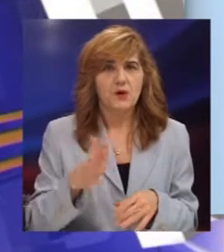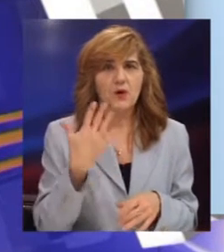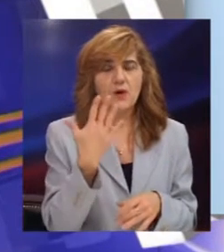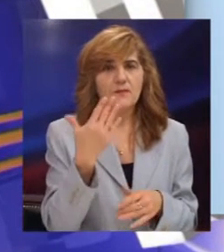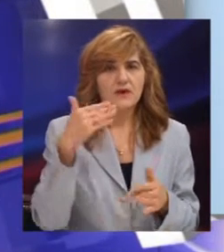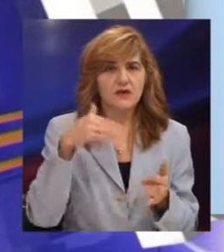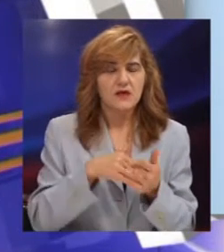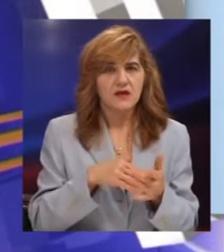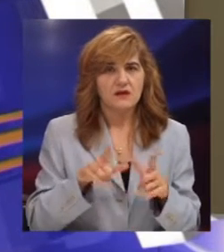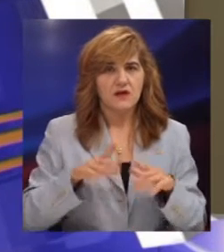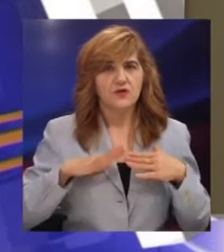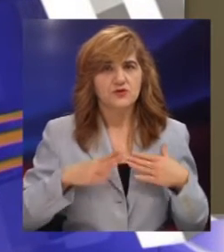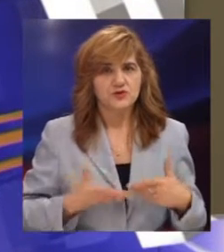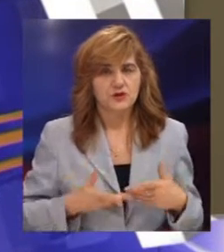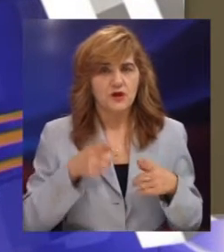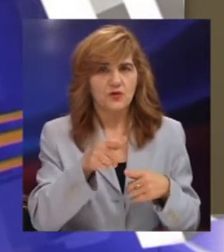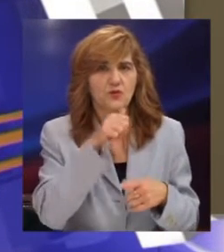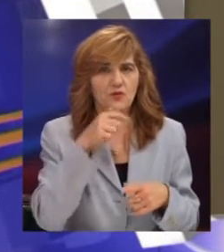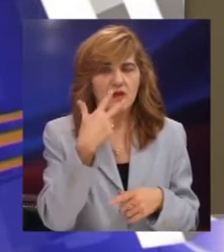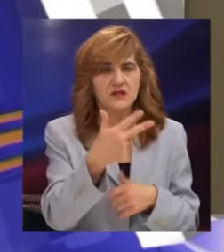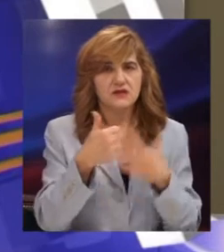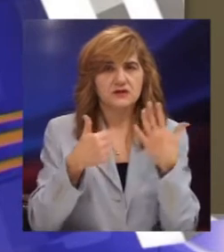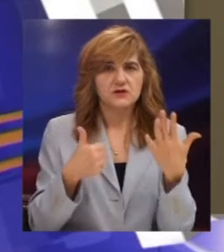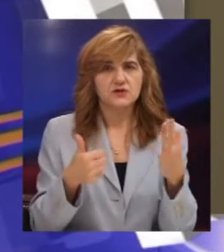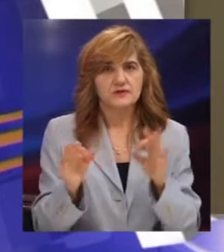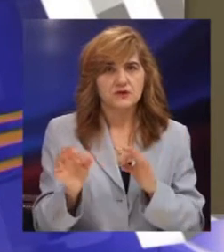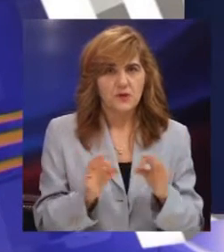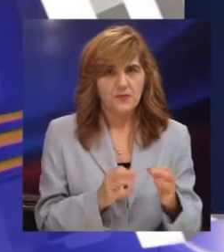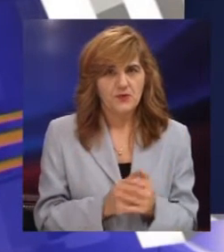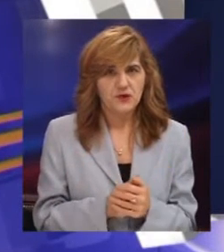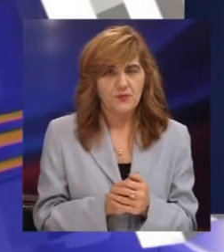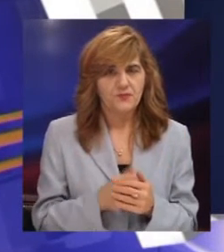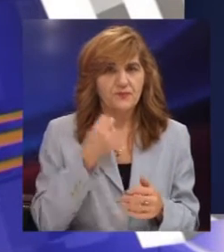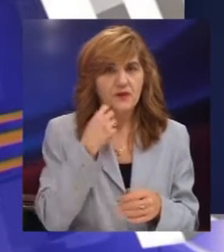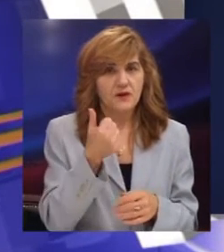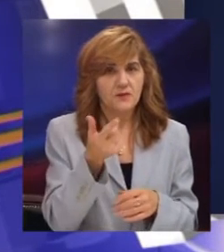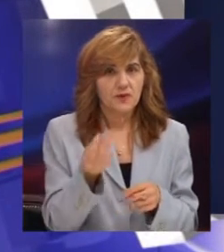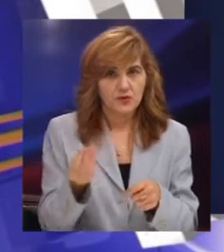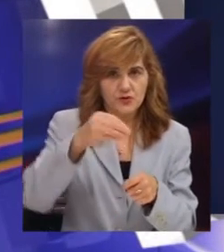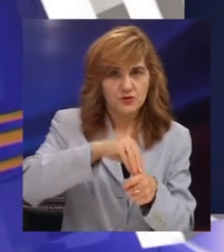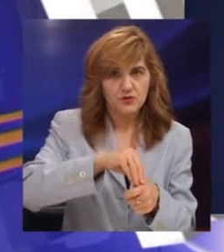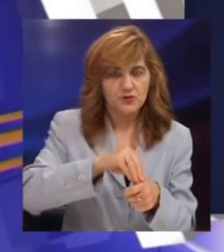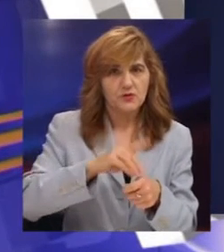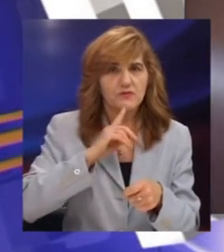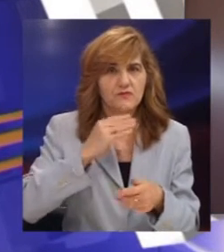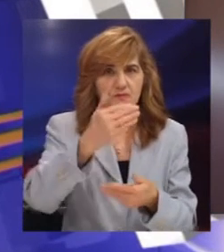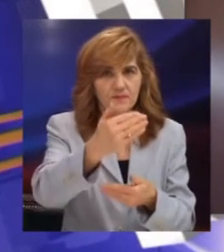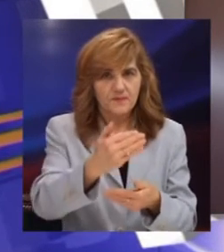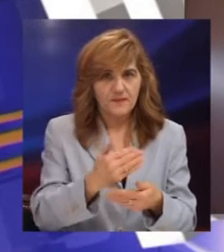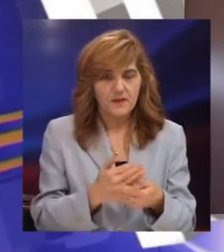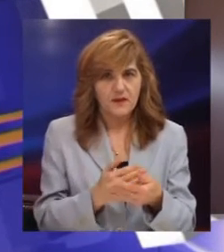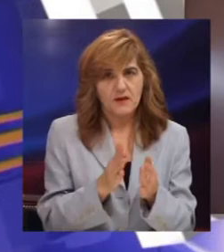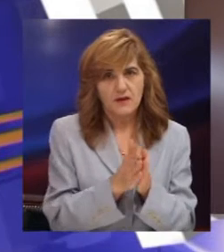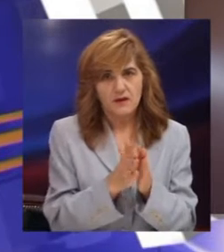samo oko 5.500 žena, što je tek oko 36%. Kada se tom broju žena dodaju one koje su po pravilima